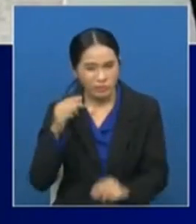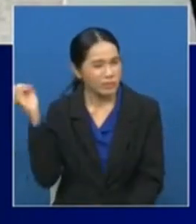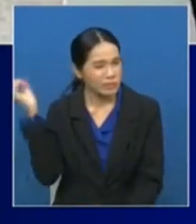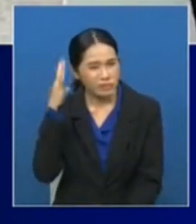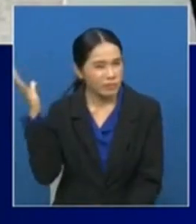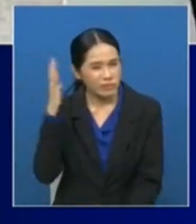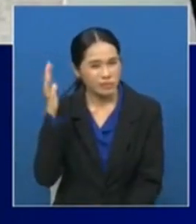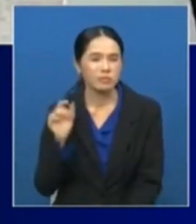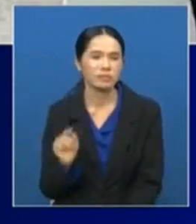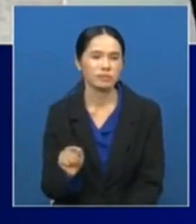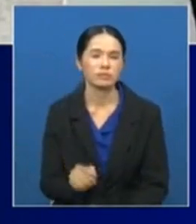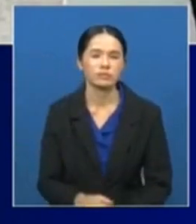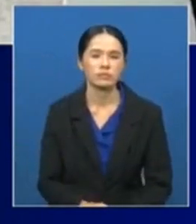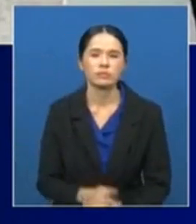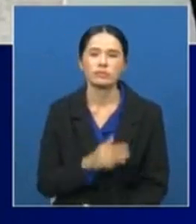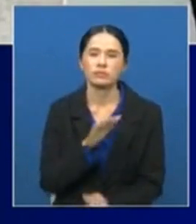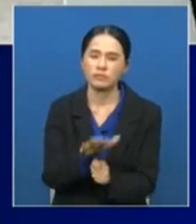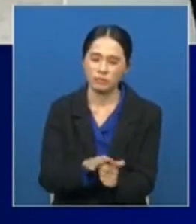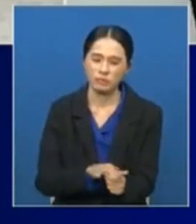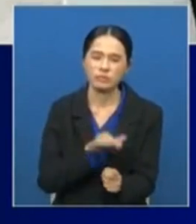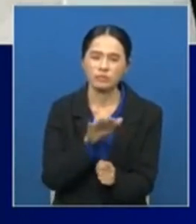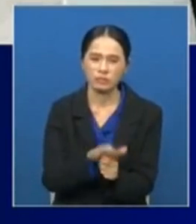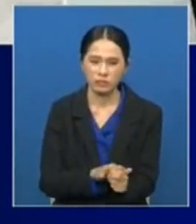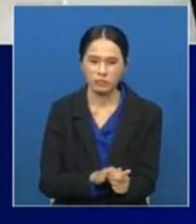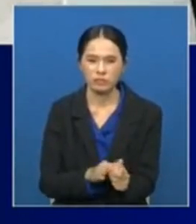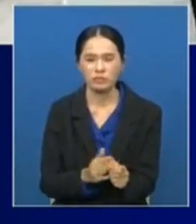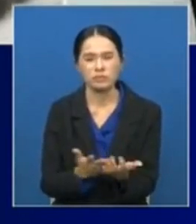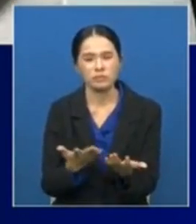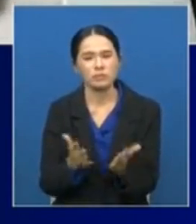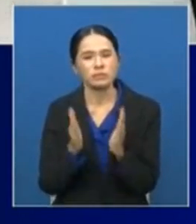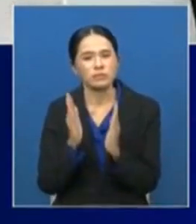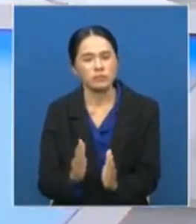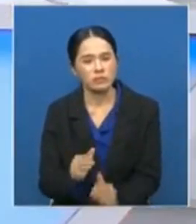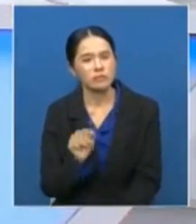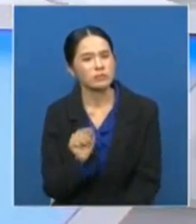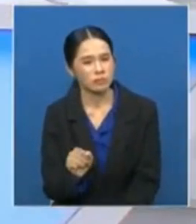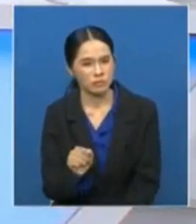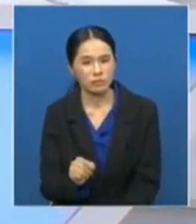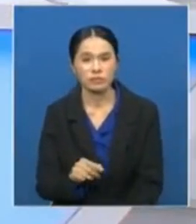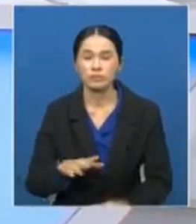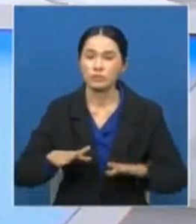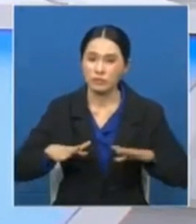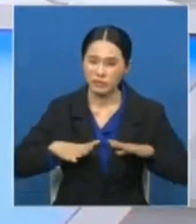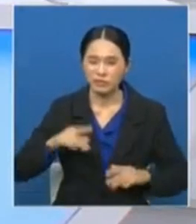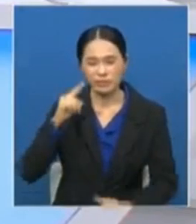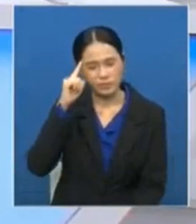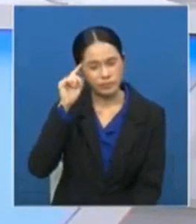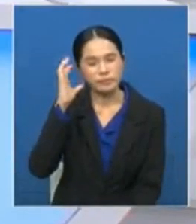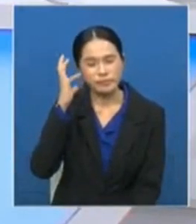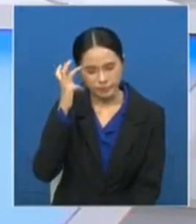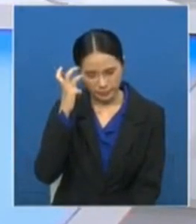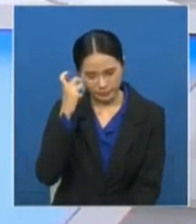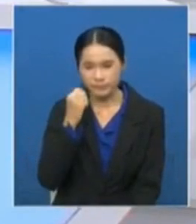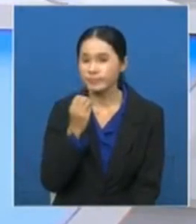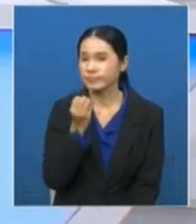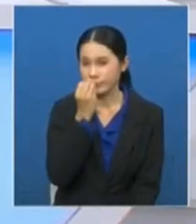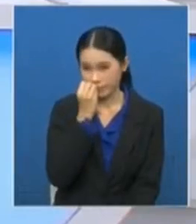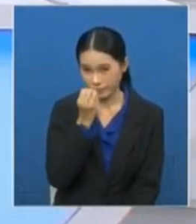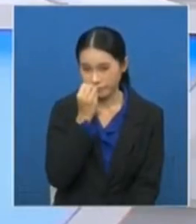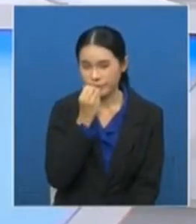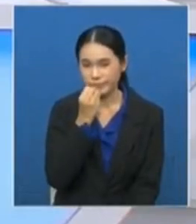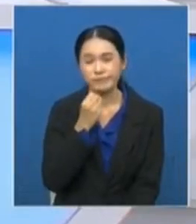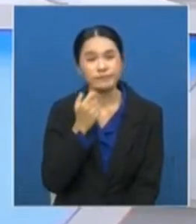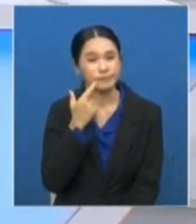ทีนี ้น่าเห็นใจมากนะครับชุมชนที่มีคนแบบนี้แต่คุณผู้ชมพักกันความเครียดนิดนึงมากินกันดีกว่าน่าจะ